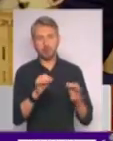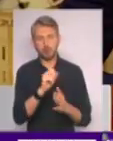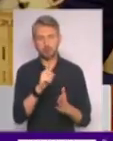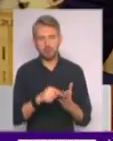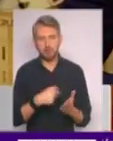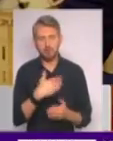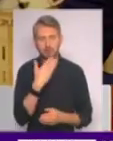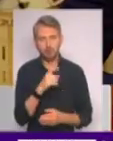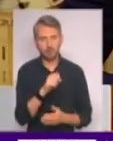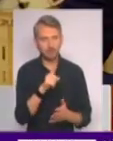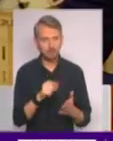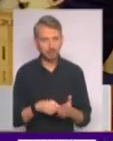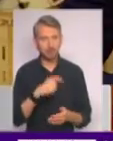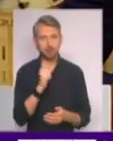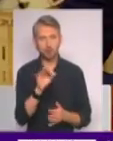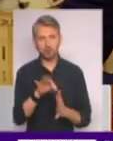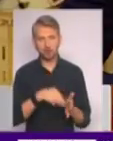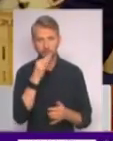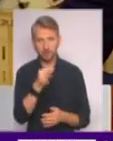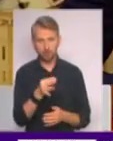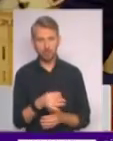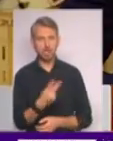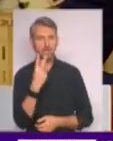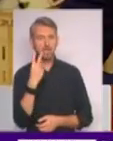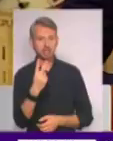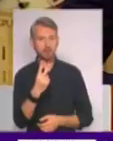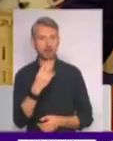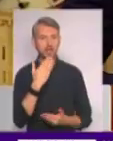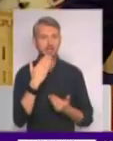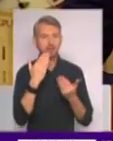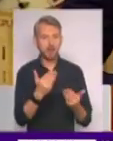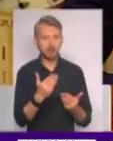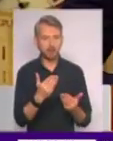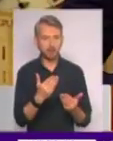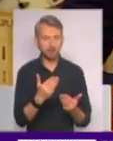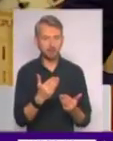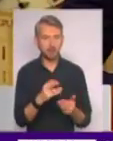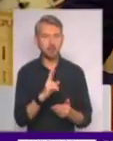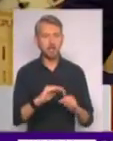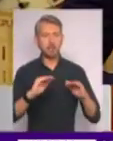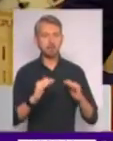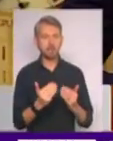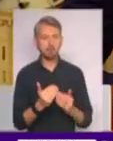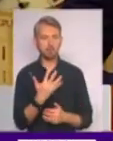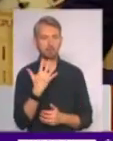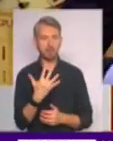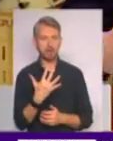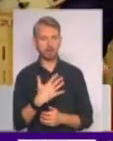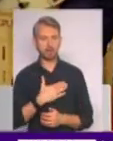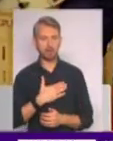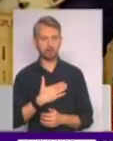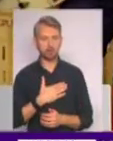Я дякую за запитання. Даю зразу ж відповідь. Два звернення і як мінімум 5